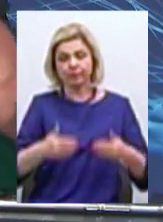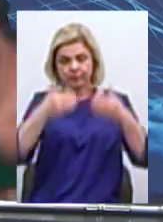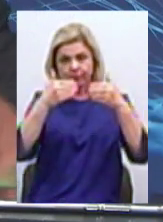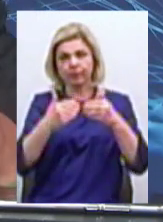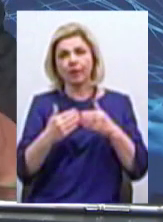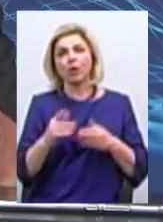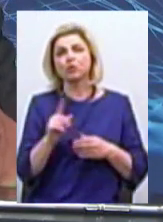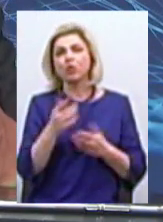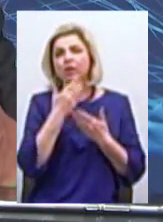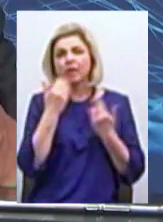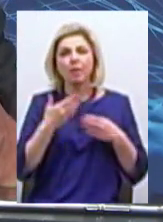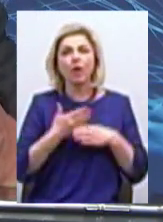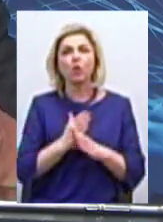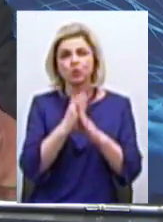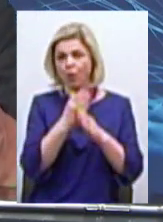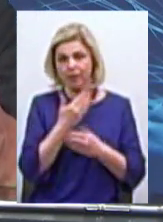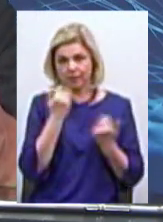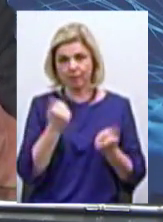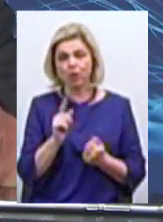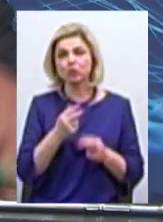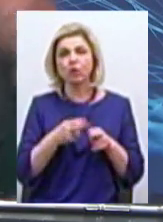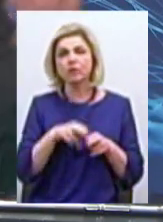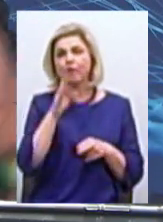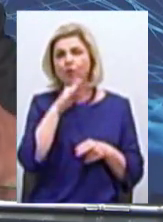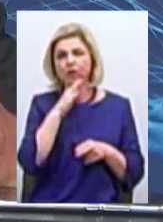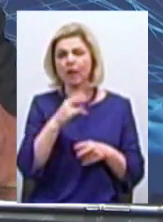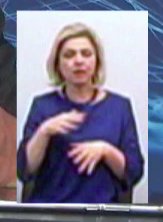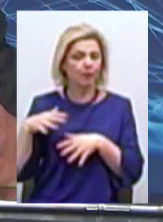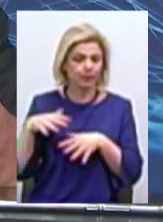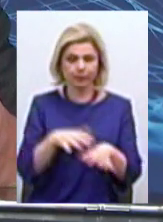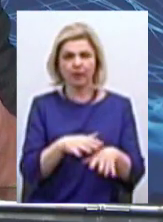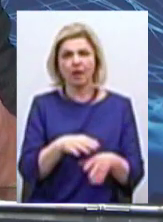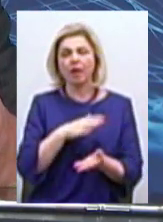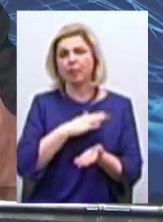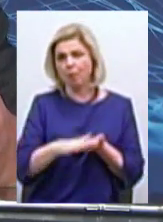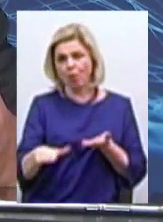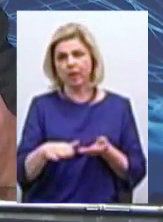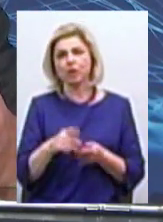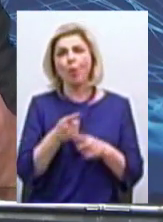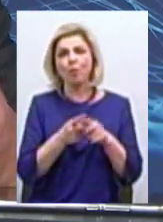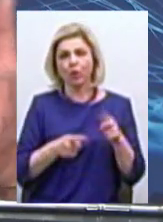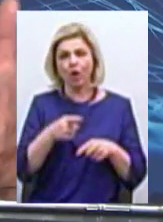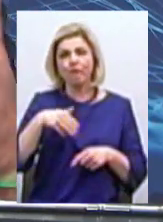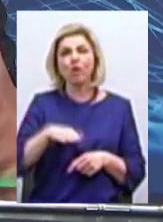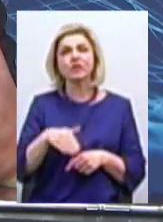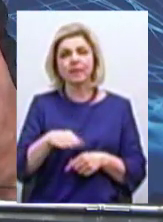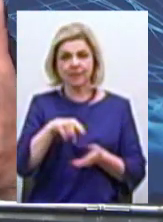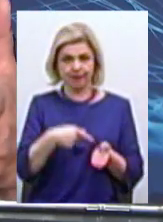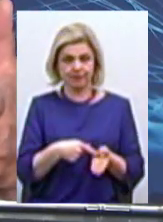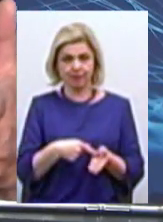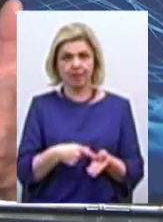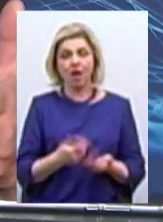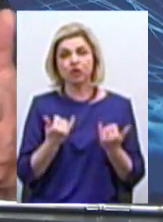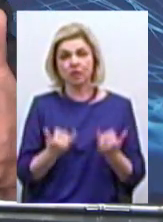там немає якихось розломів великих, що ця вода не піде, не змиє половину Вознесенська. Адже ми з вами